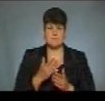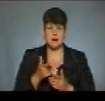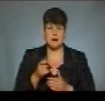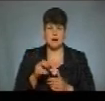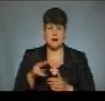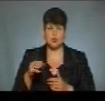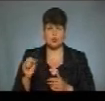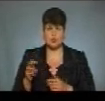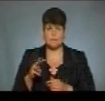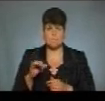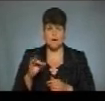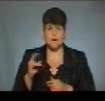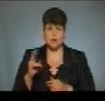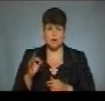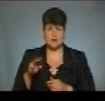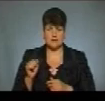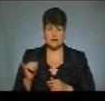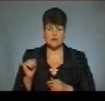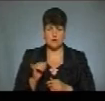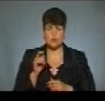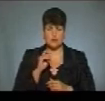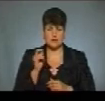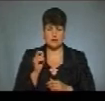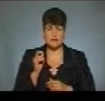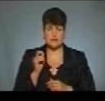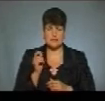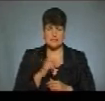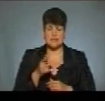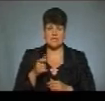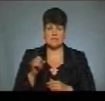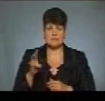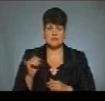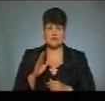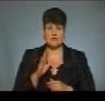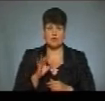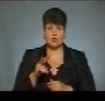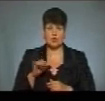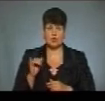Гальтюк Микола та Українська гімназія міста Тернополя Волошин Петро.